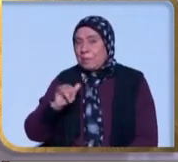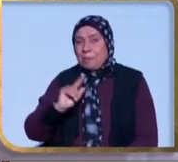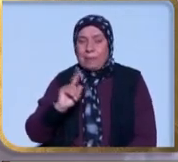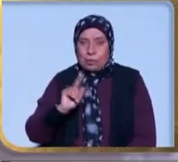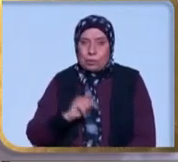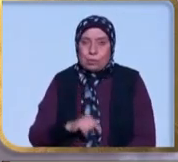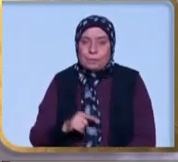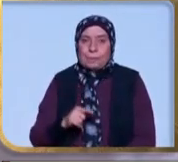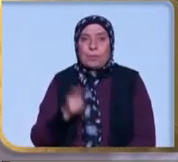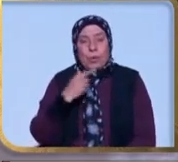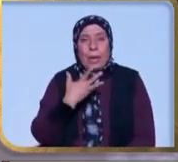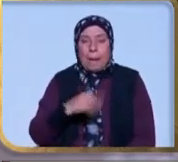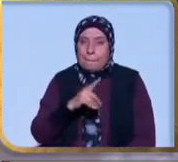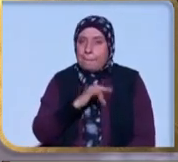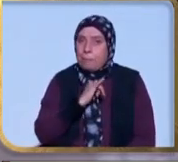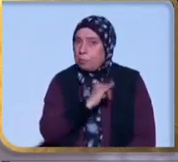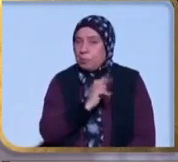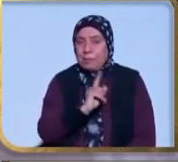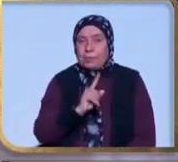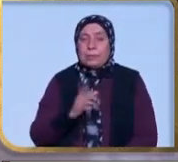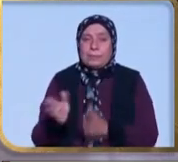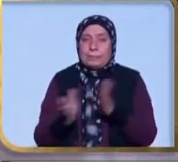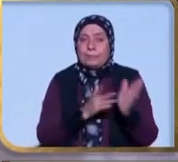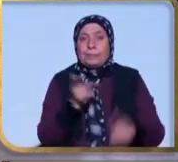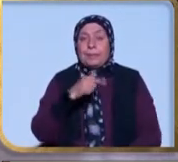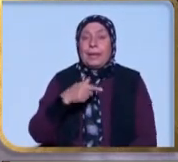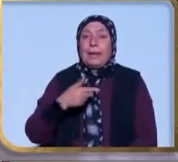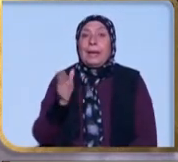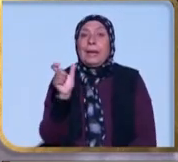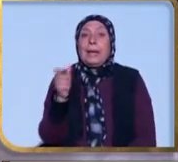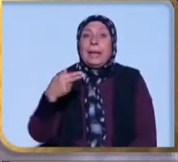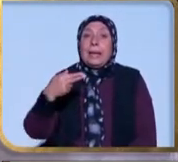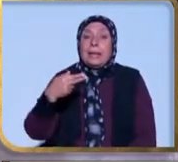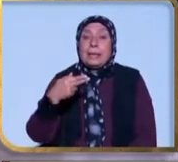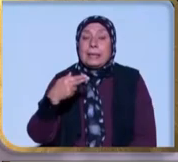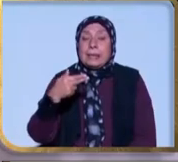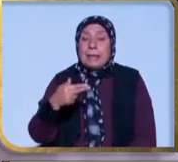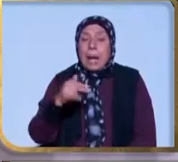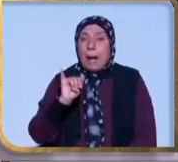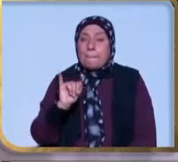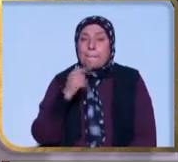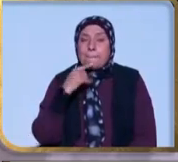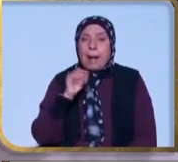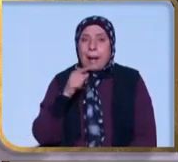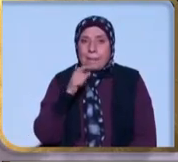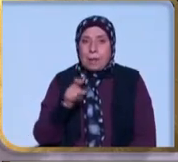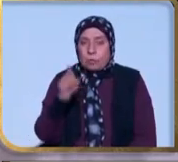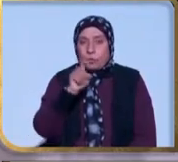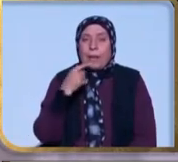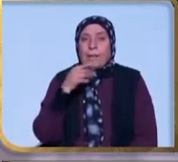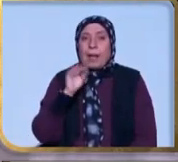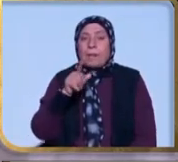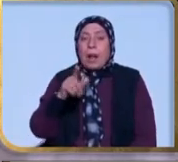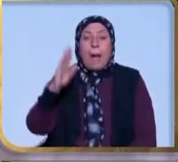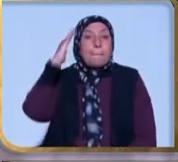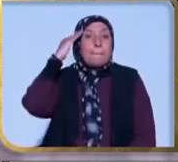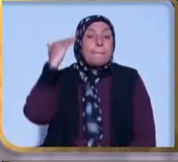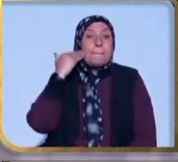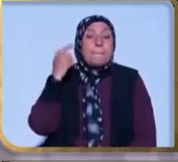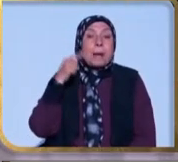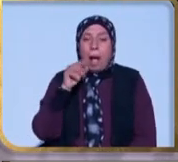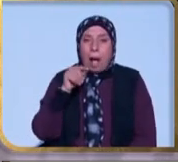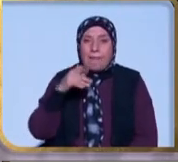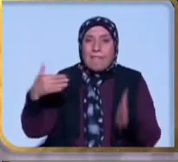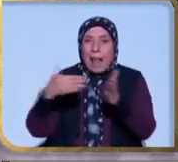نغم ما شاء الله عليها سأل شوية أسئلة حلوين، فبتقول الفرق بين امرأة بالتاء المربوطة وامرأة